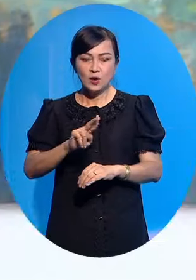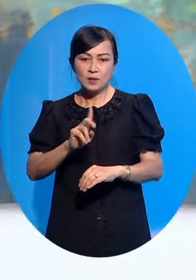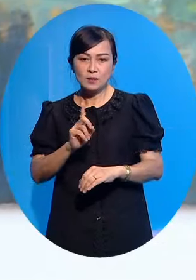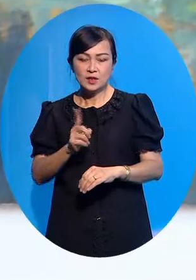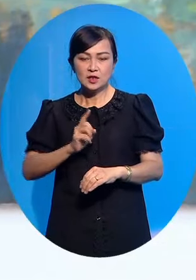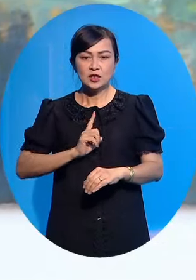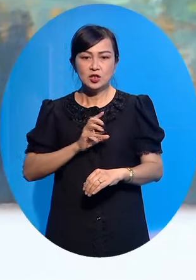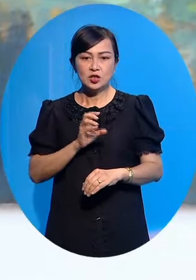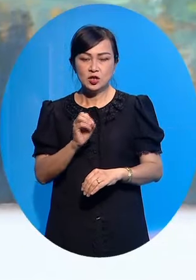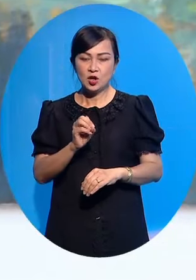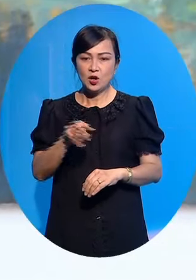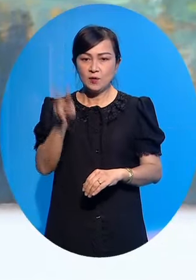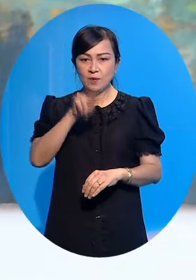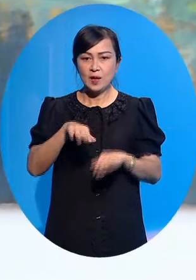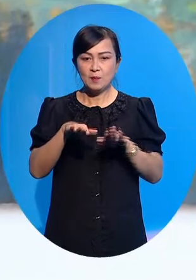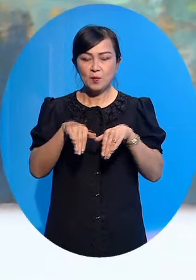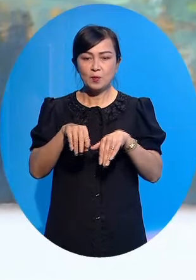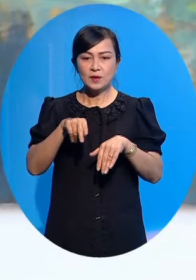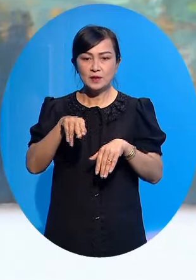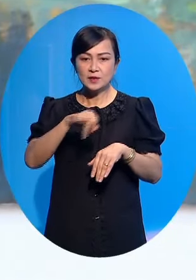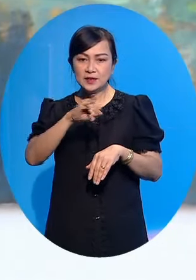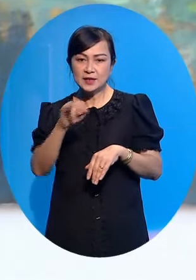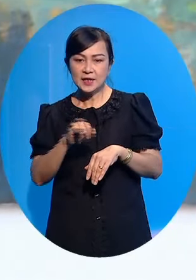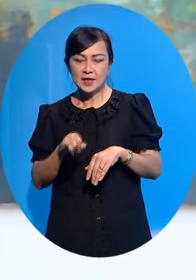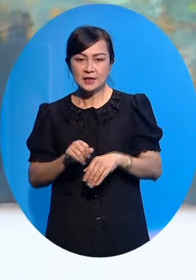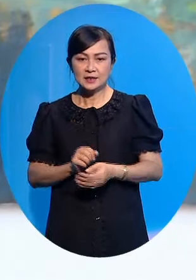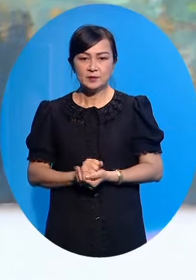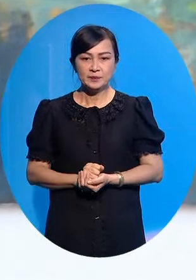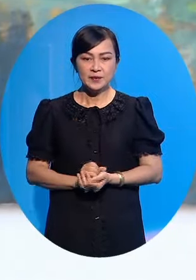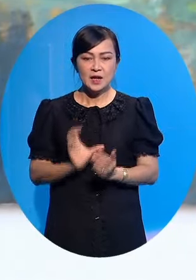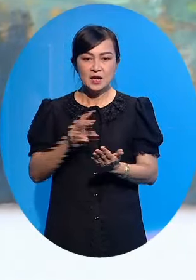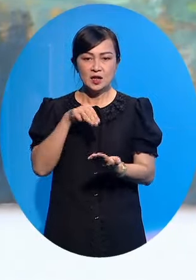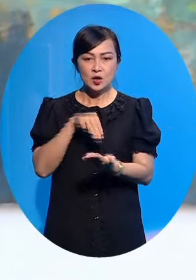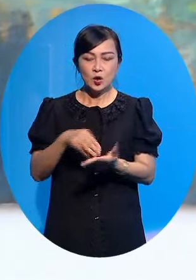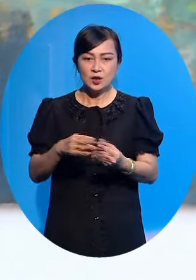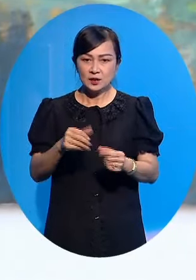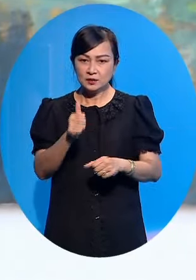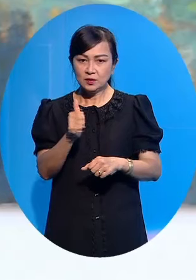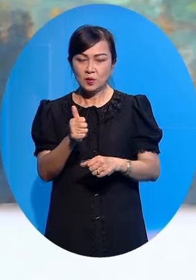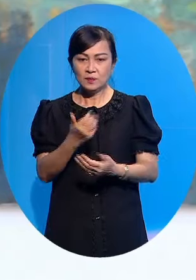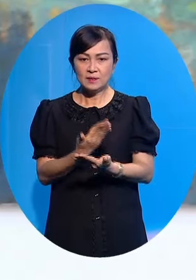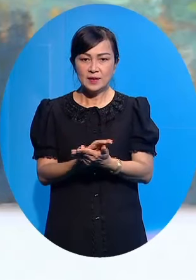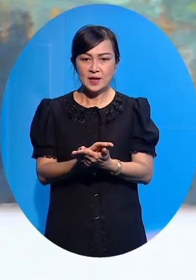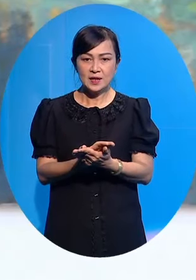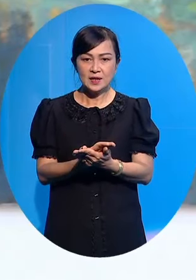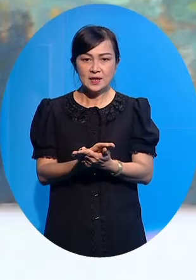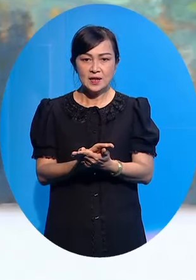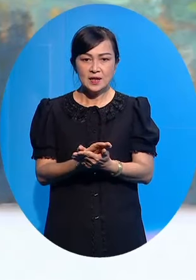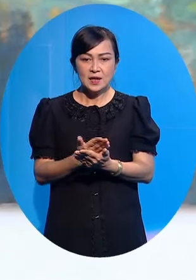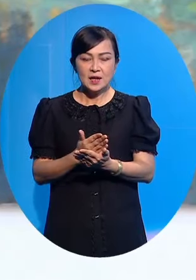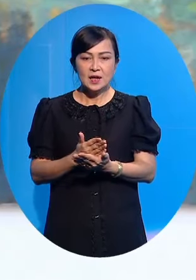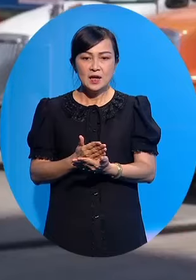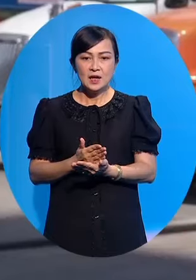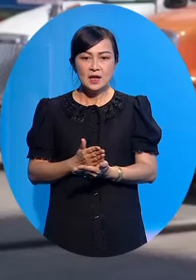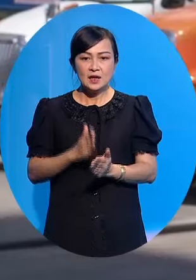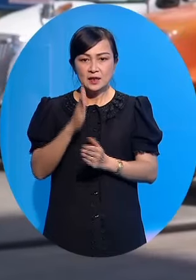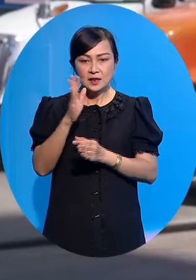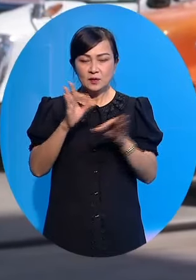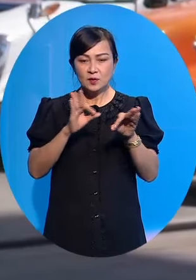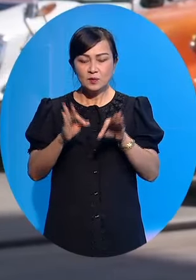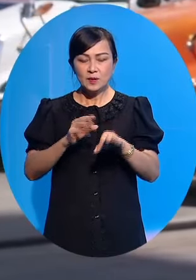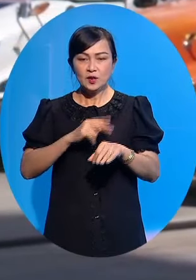tự do giữa Việt Nam với Úc và New Zealand, thì cũng là một cái cơ hội rất là tốt để cho Tổng Công ty May 10 chúng tôi nói riêng và ngành